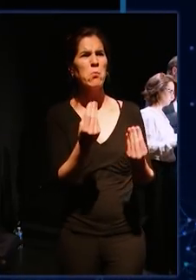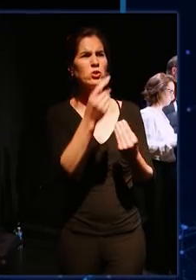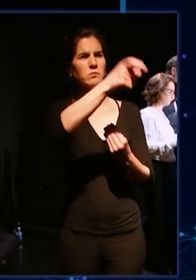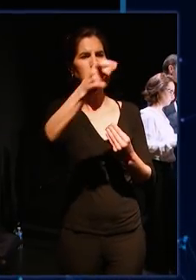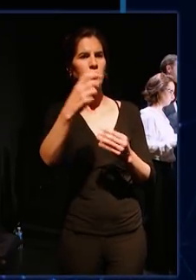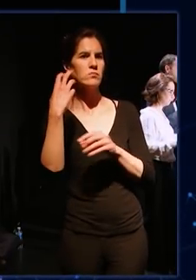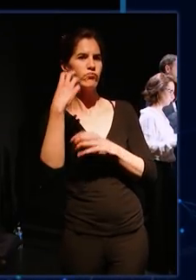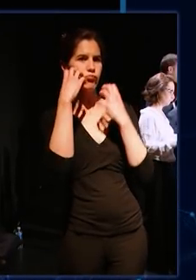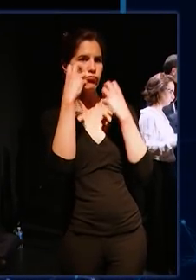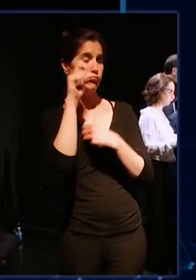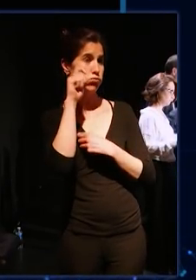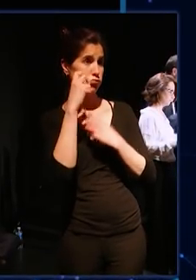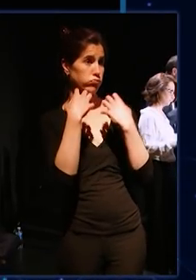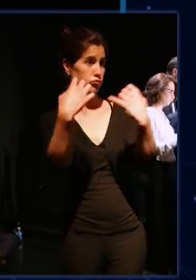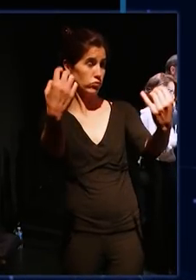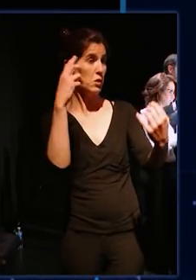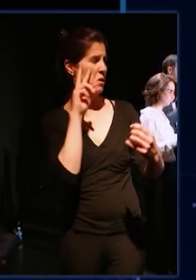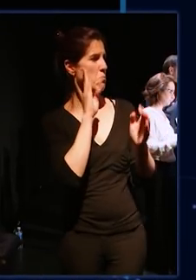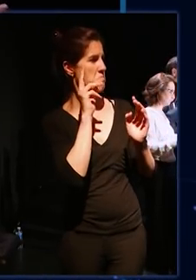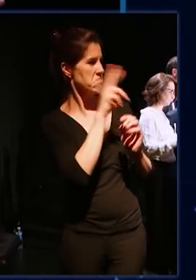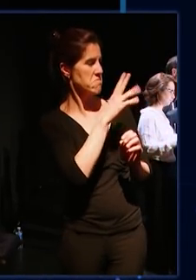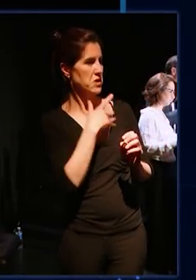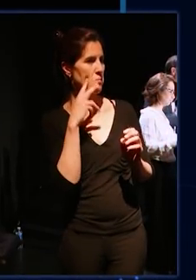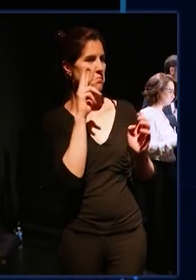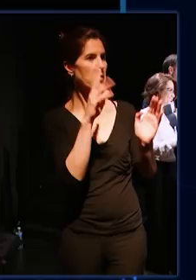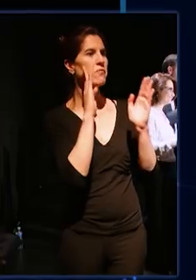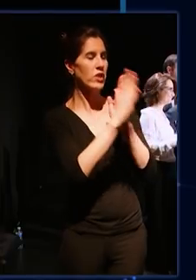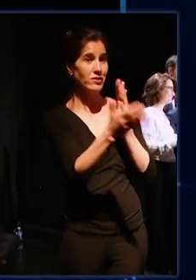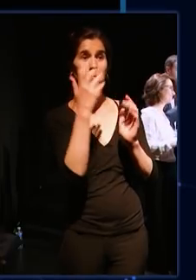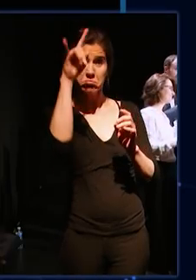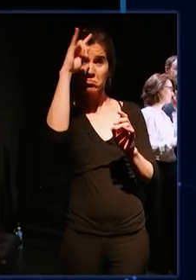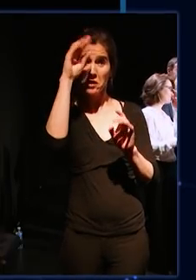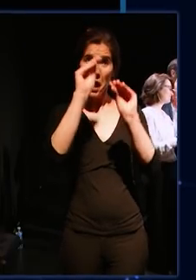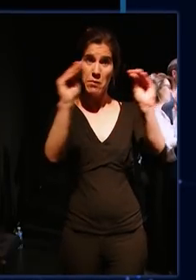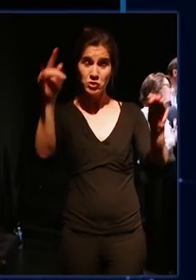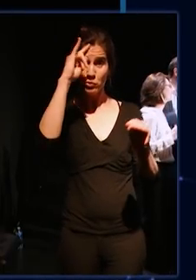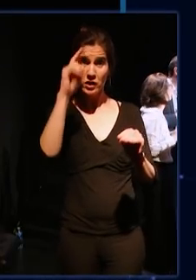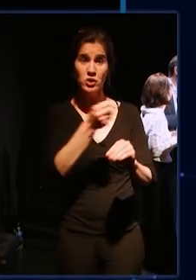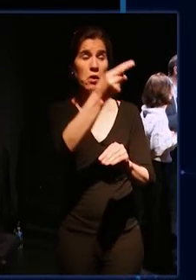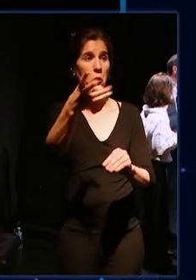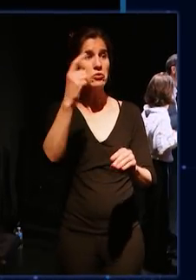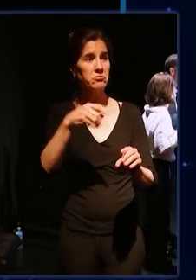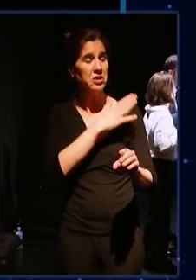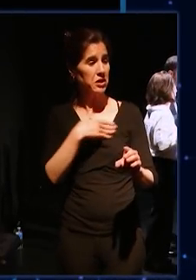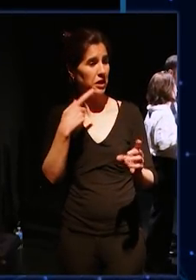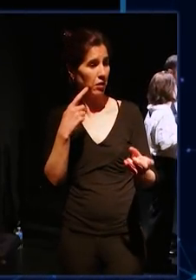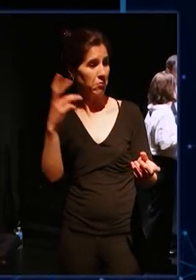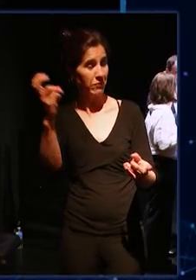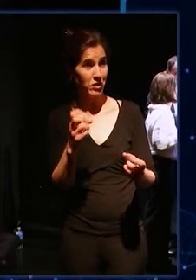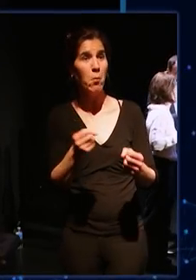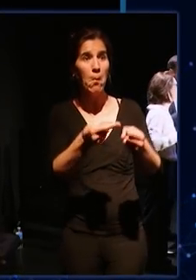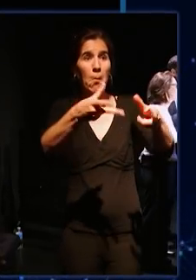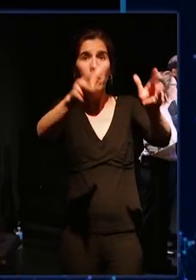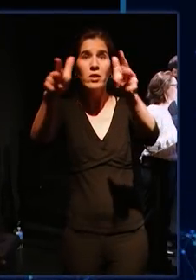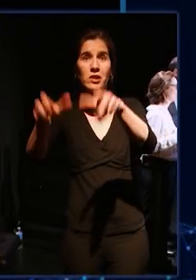a presenciar aquest debat en directe aquí al teatre. Per cert, encara hi sou a temps, si voleu acostar-vos al teatre. Encara hi ha algunes butaques lliures i serem una estona,